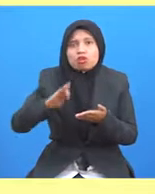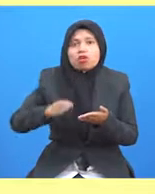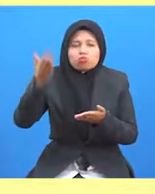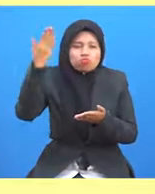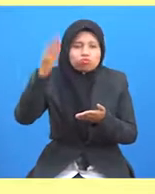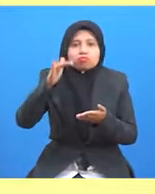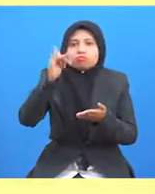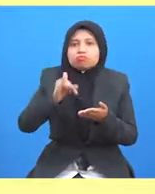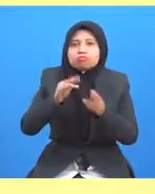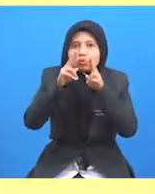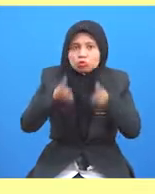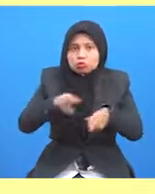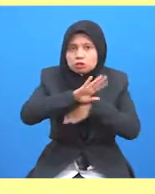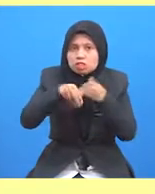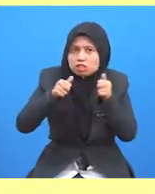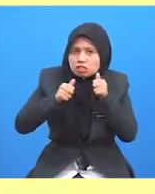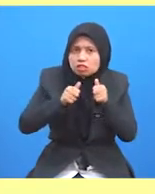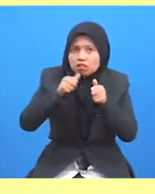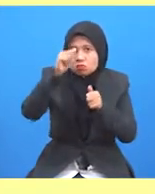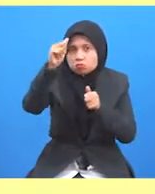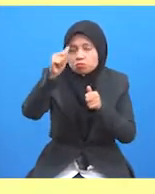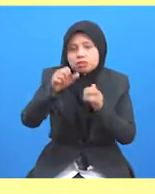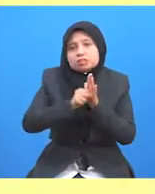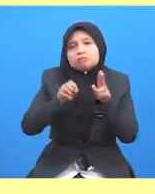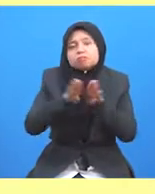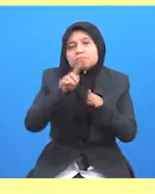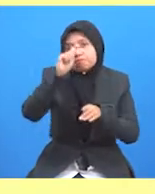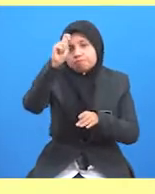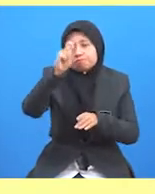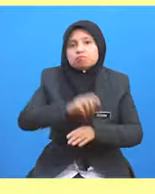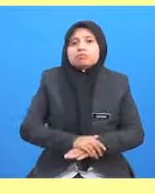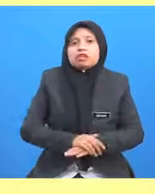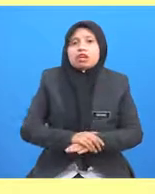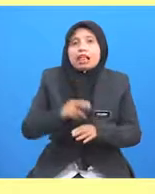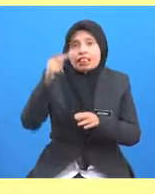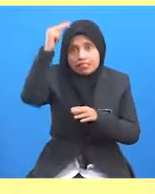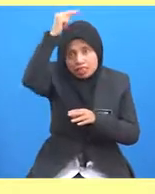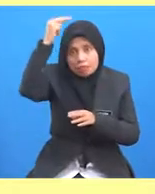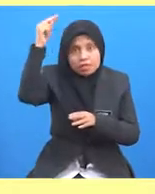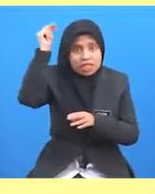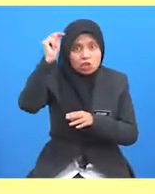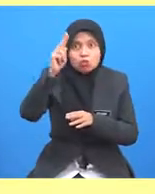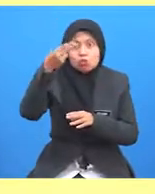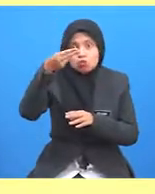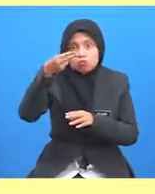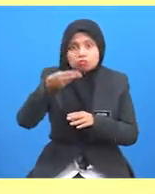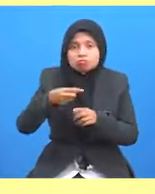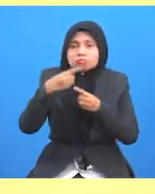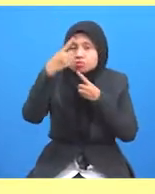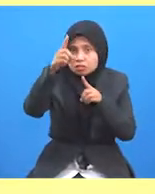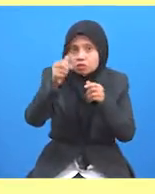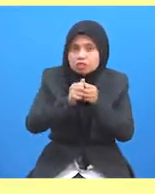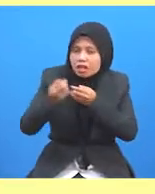sebagai Tuhan. Nabi Nuh alaihissalam berdakwah dengan mengajak umat dan ahli keluarganya